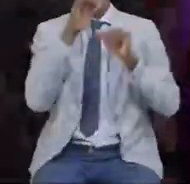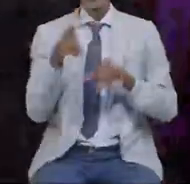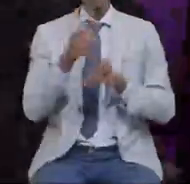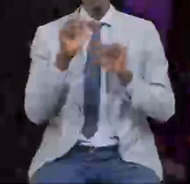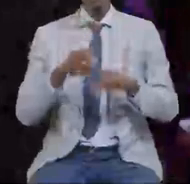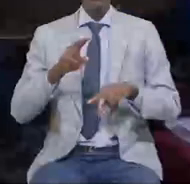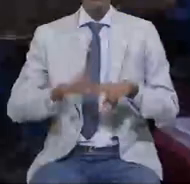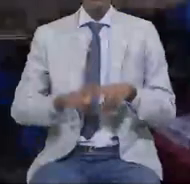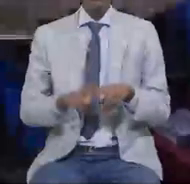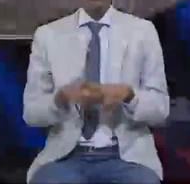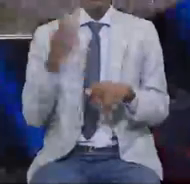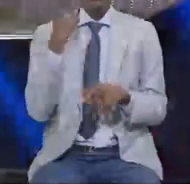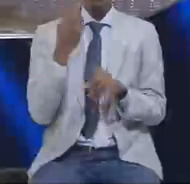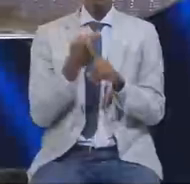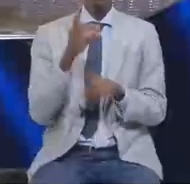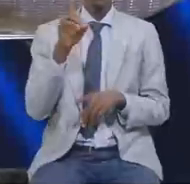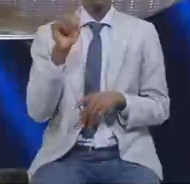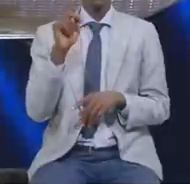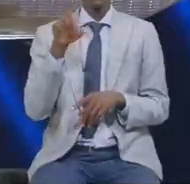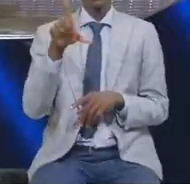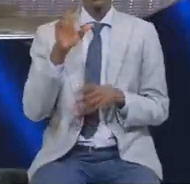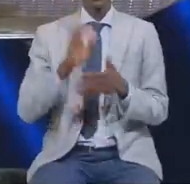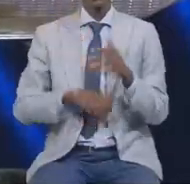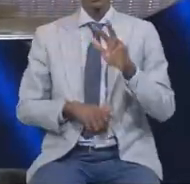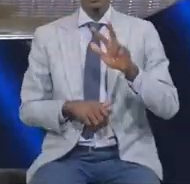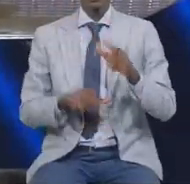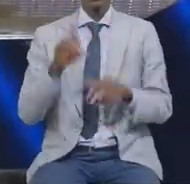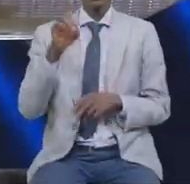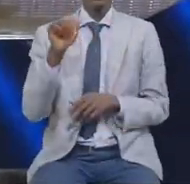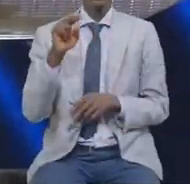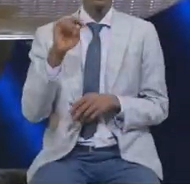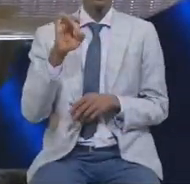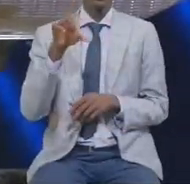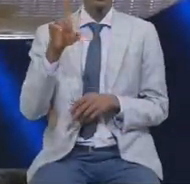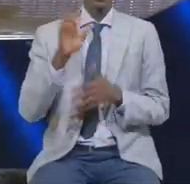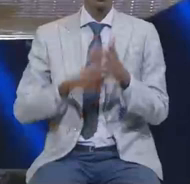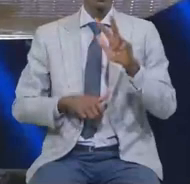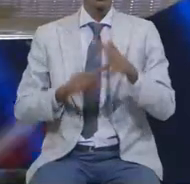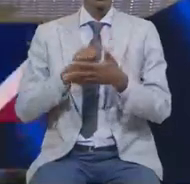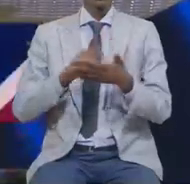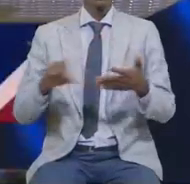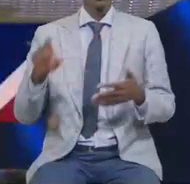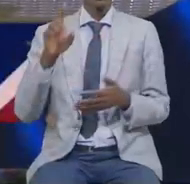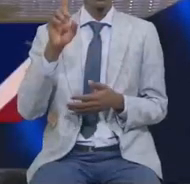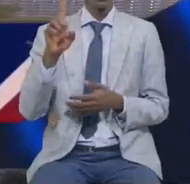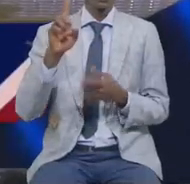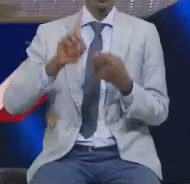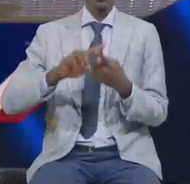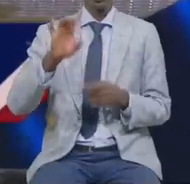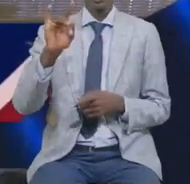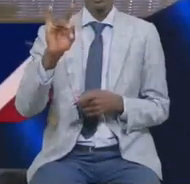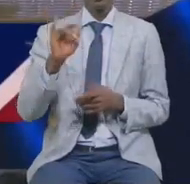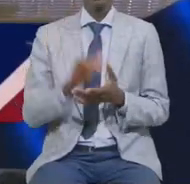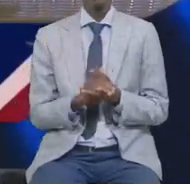bénisse. Nous allons à Daniel. Daniel chapitre 3. Nous allons voir du verset 1 au verset